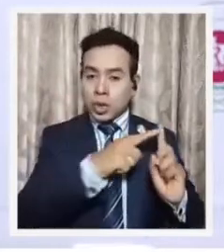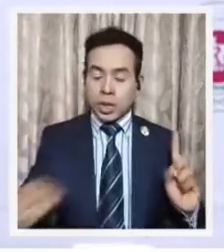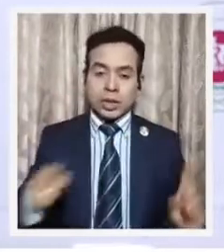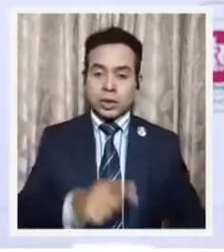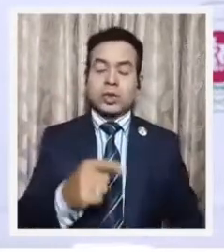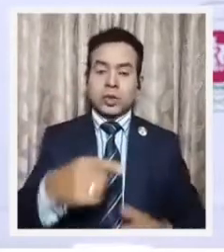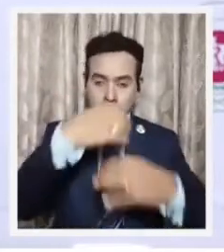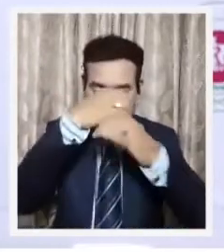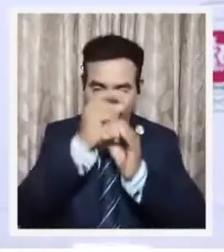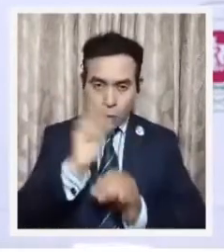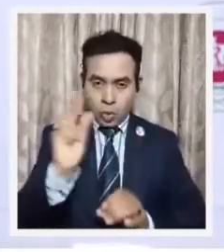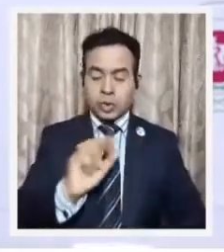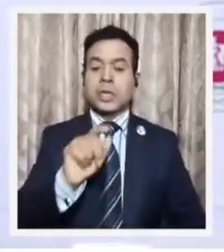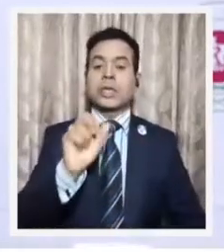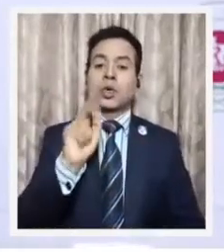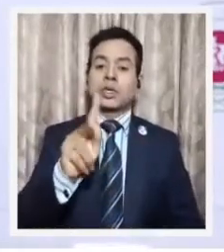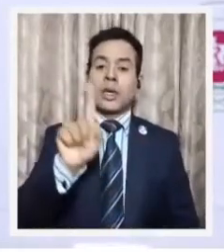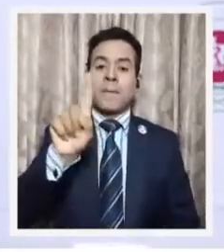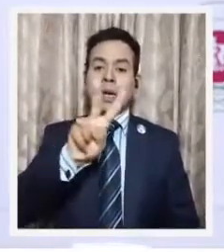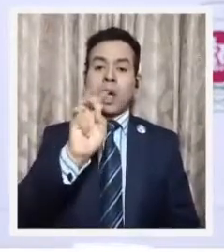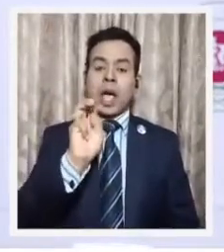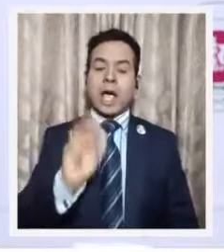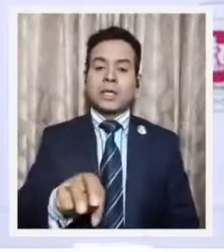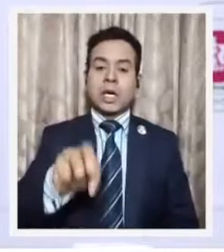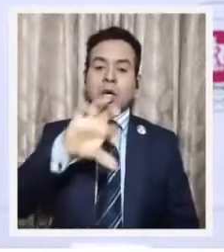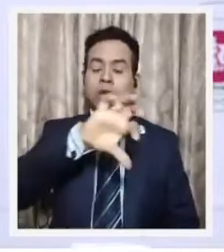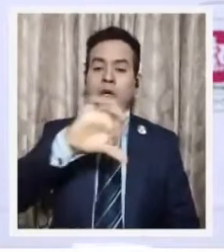2695 জনের দেহে। এতে শনাক্ত রোগীর সংখ্যা দাঁড়ালো